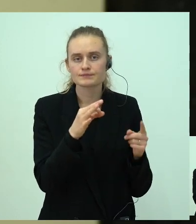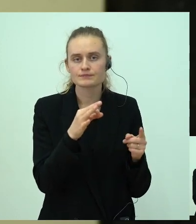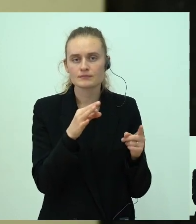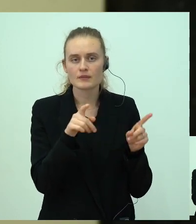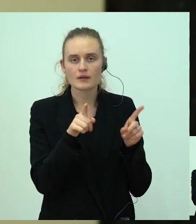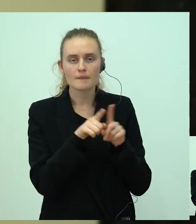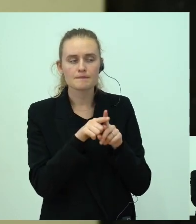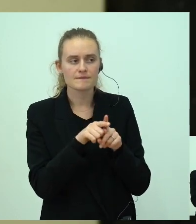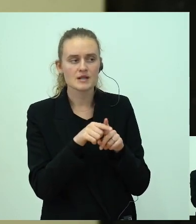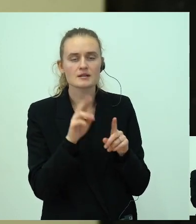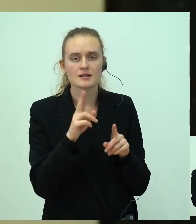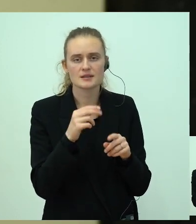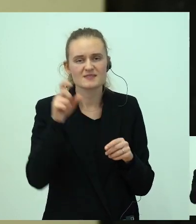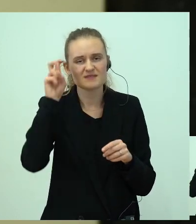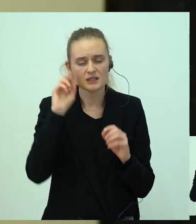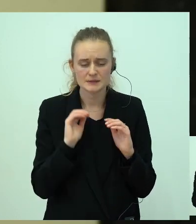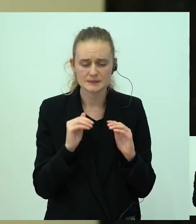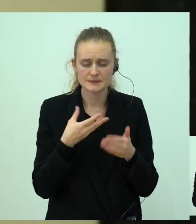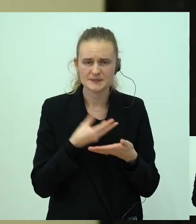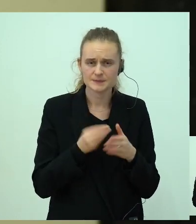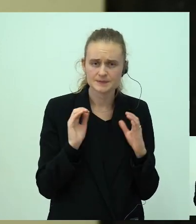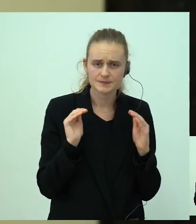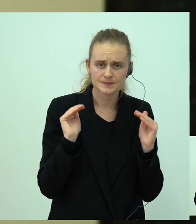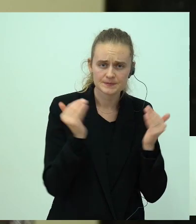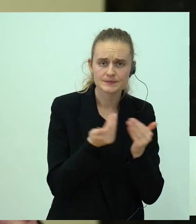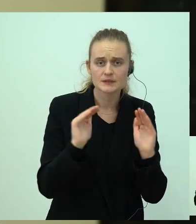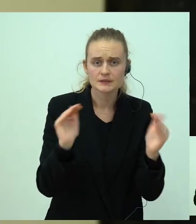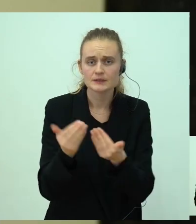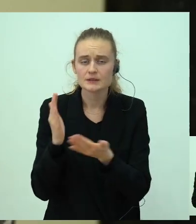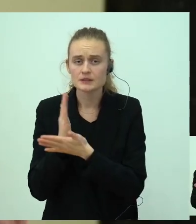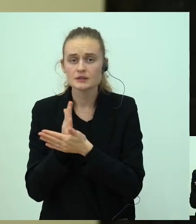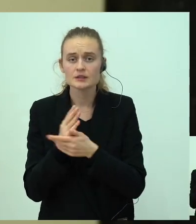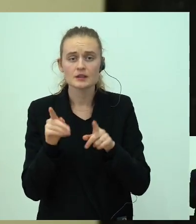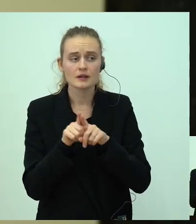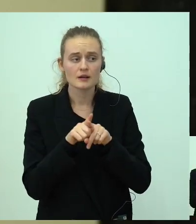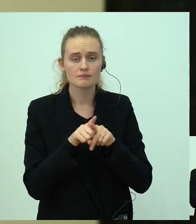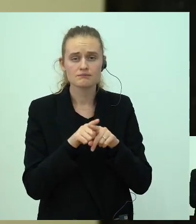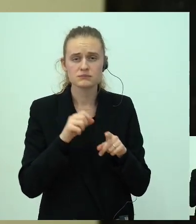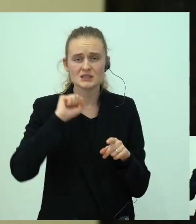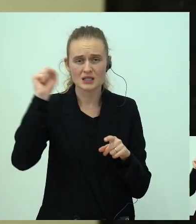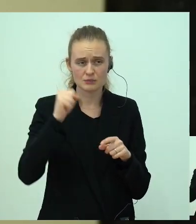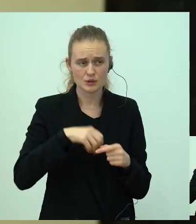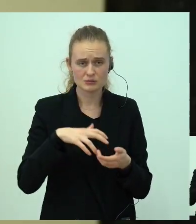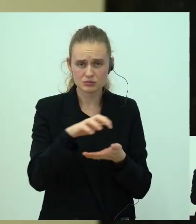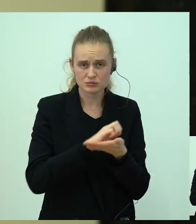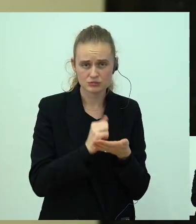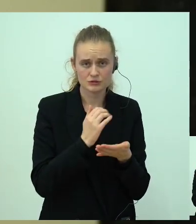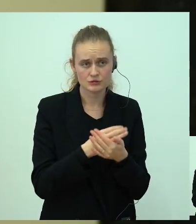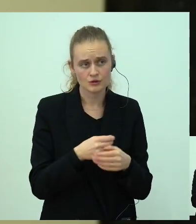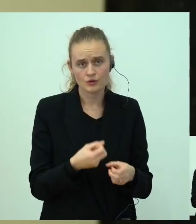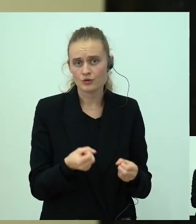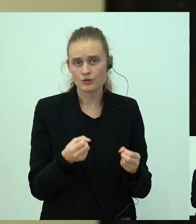autokratinės valstybės, žudančios demokratijas šioje planetoje yra ta tikroji grėsmė.